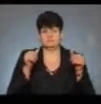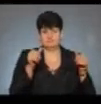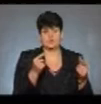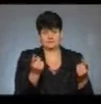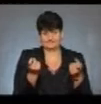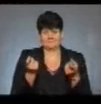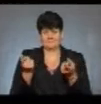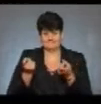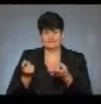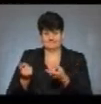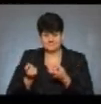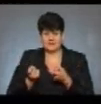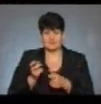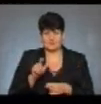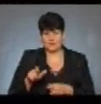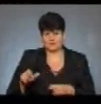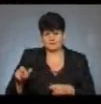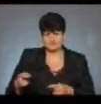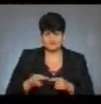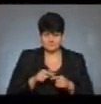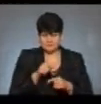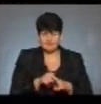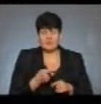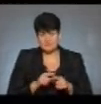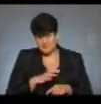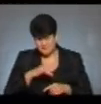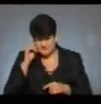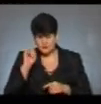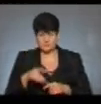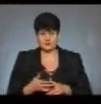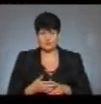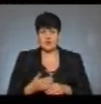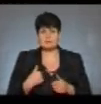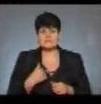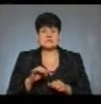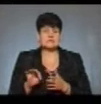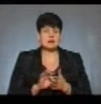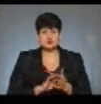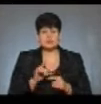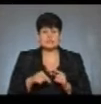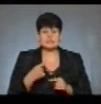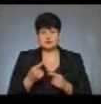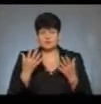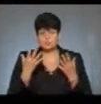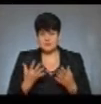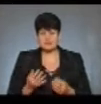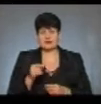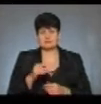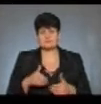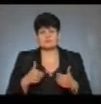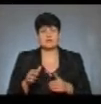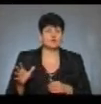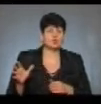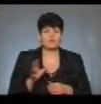заманювати відвідувачів до цього, і, в принципі, це все було відомо, але ми зразу на наступний день і того дня зверталися до